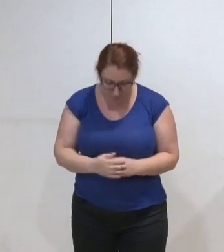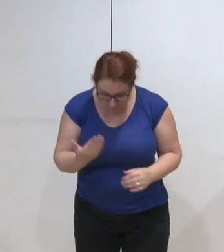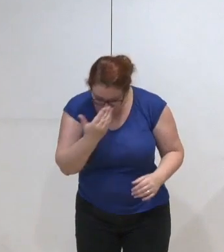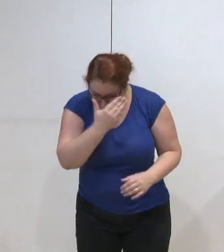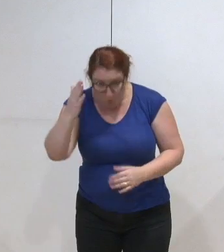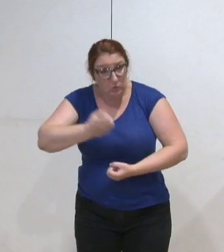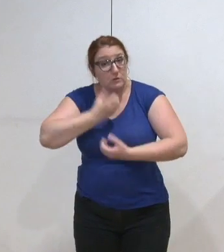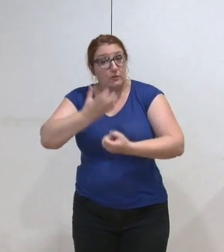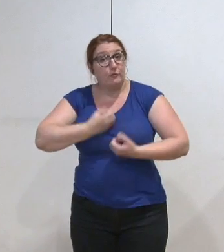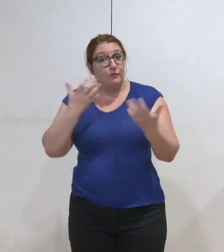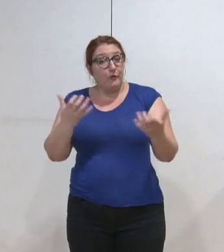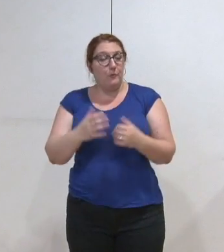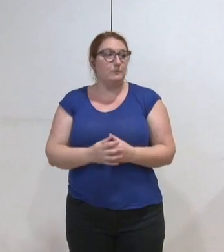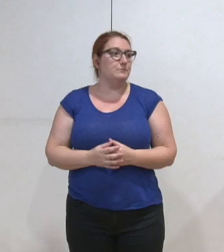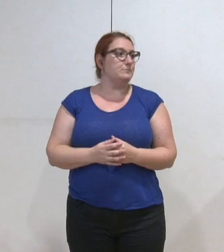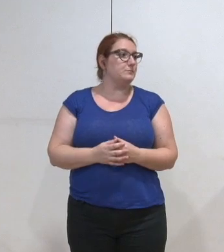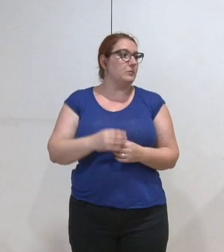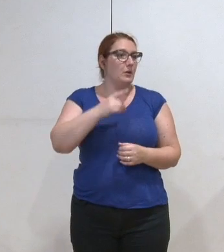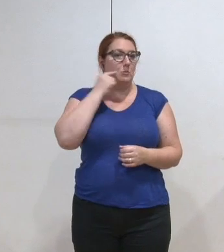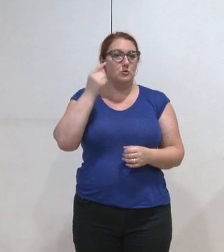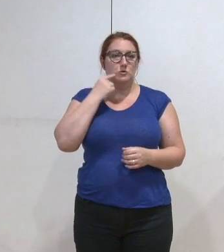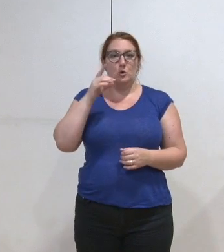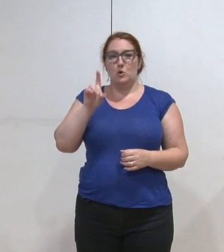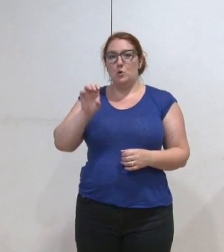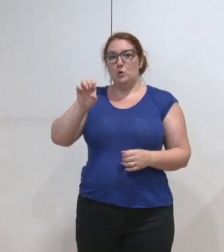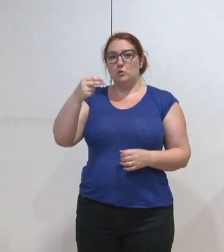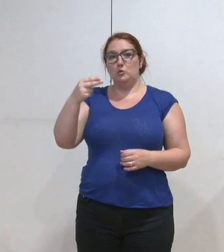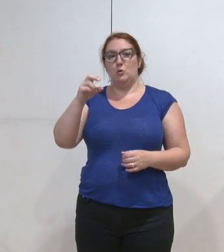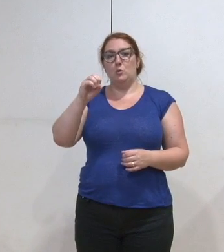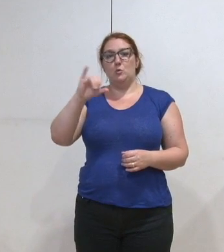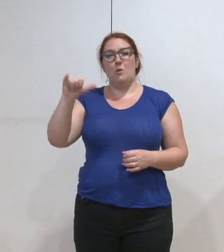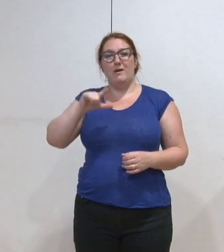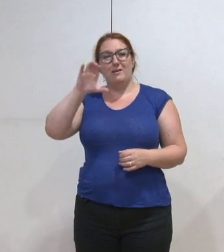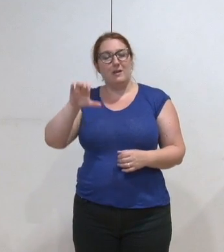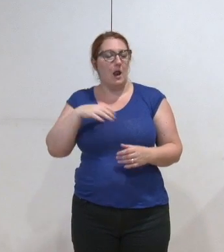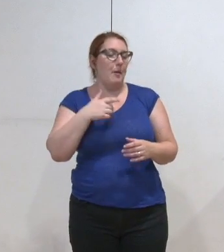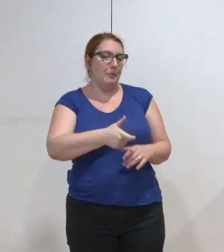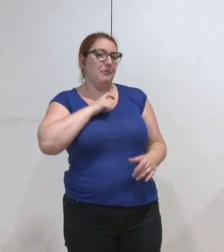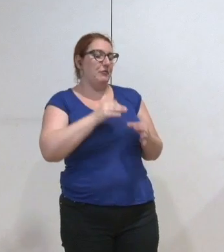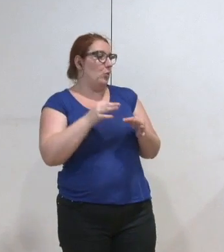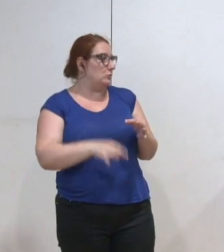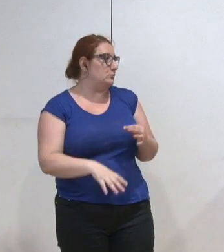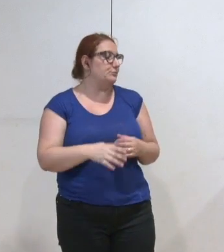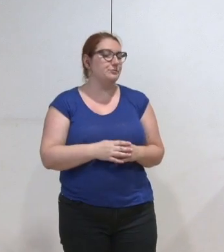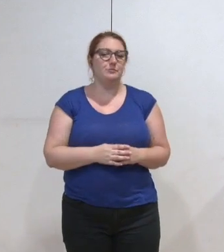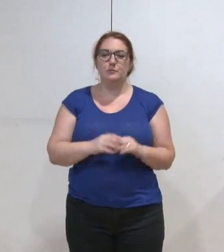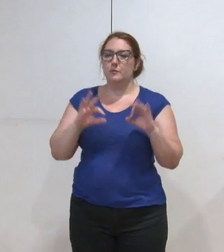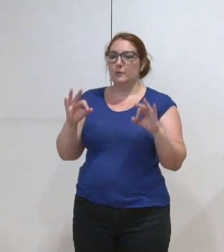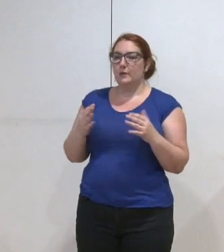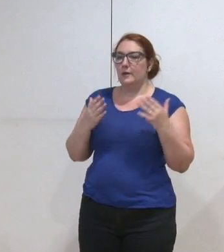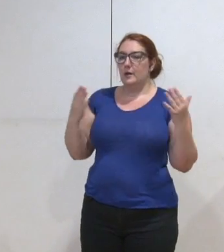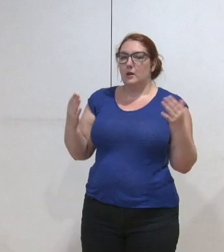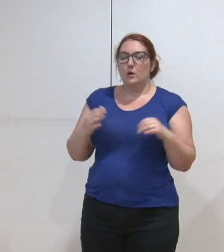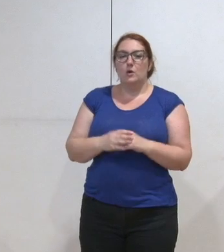parole non monsieur deoyel et je dir un mot pour conclure oui alors juste